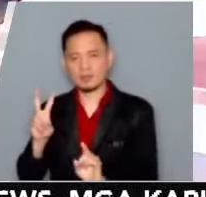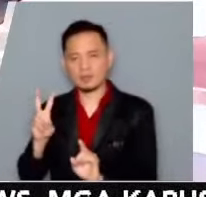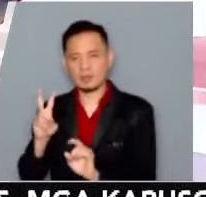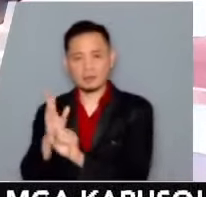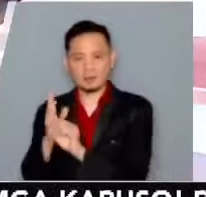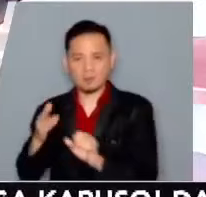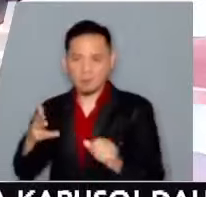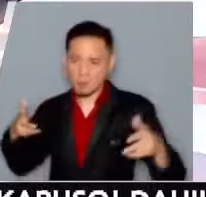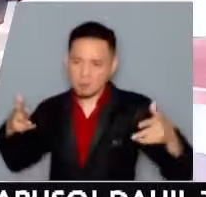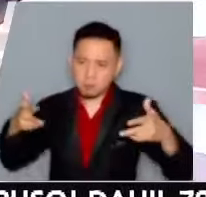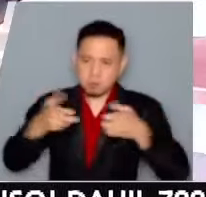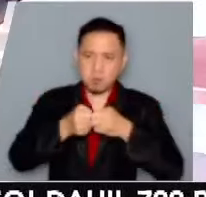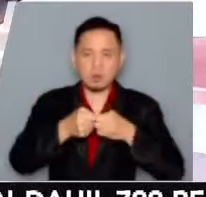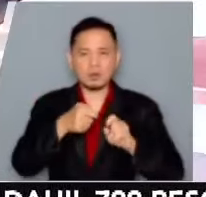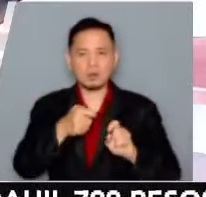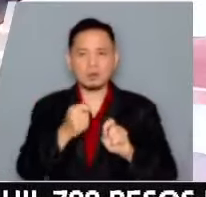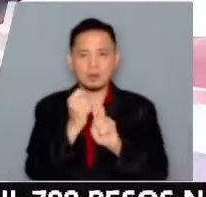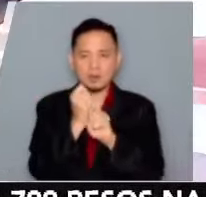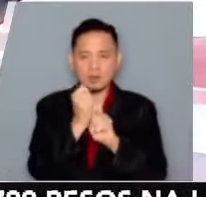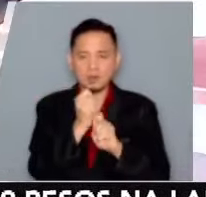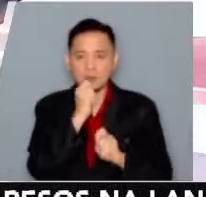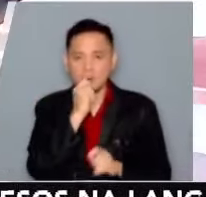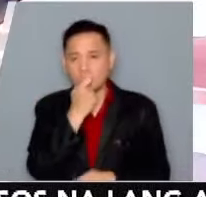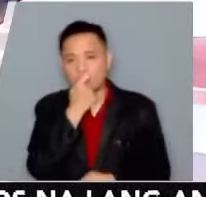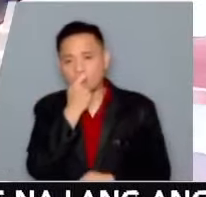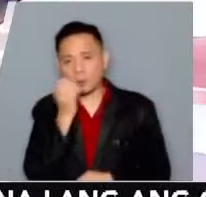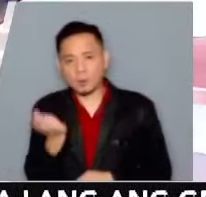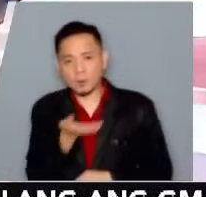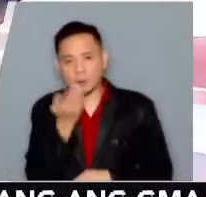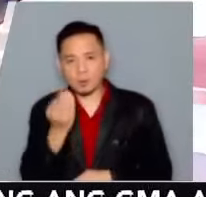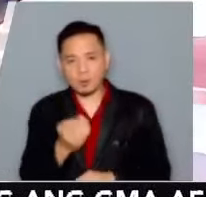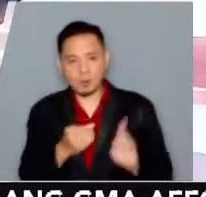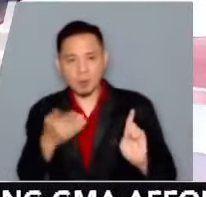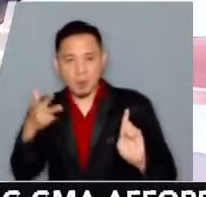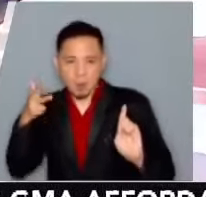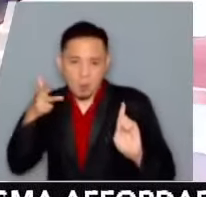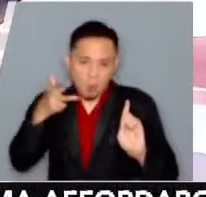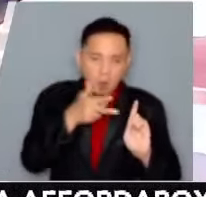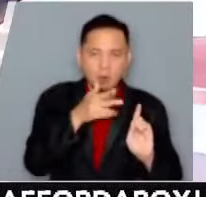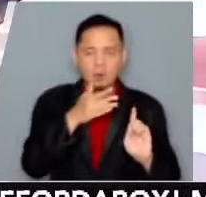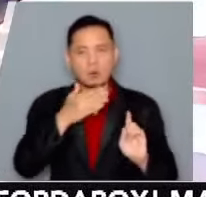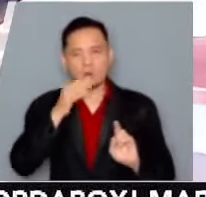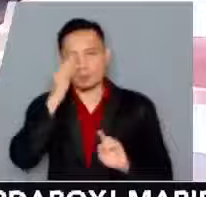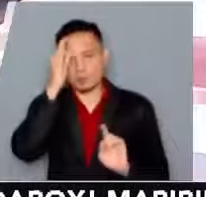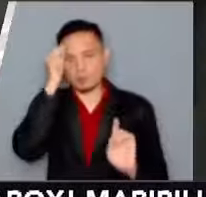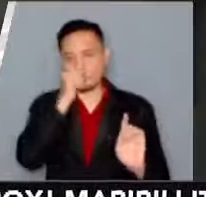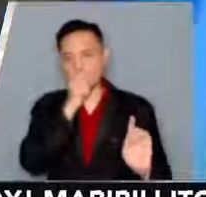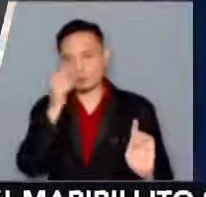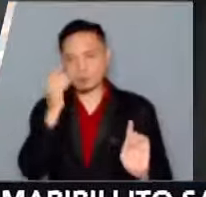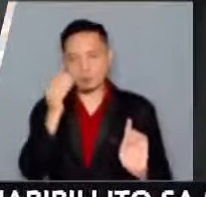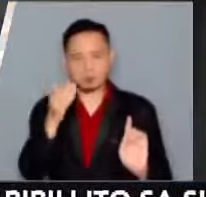isang MMDA traffic enforcer. May unang balita si James Agustin.